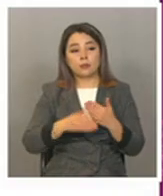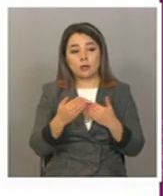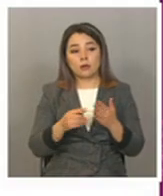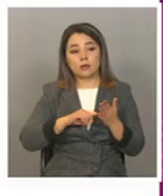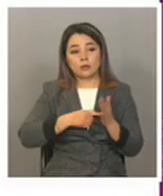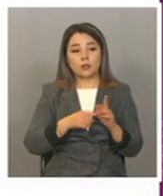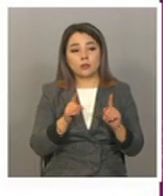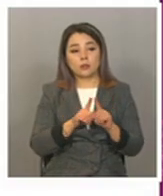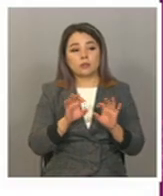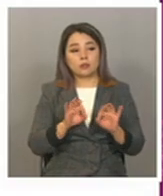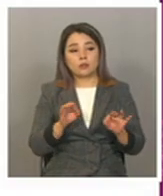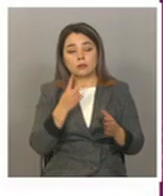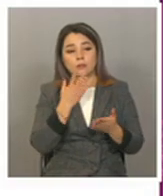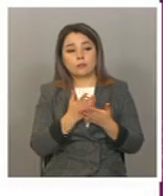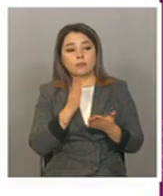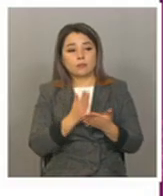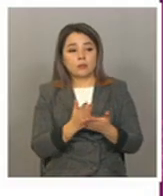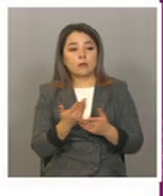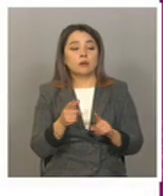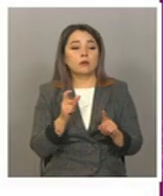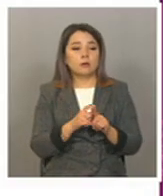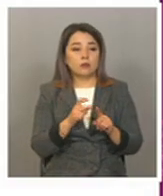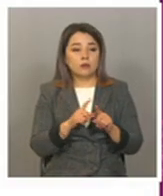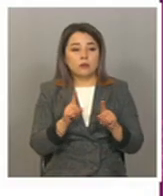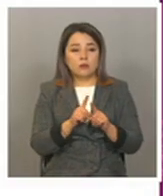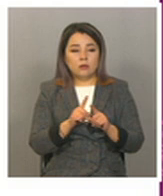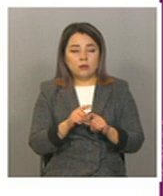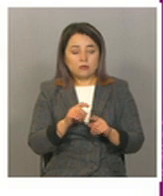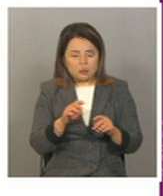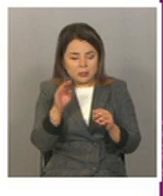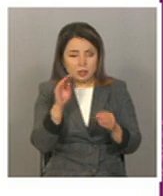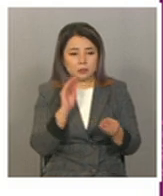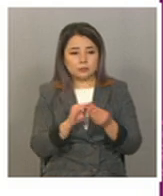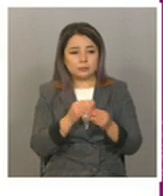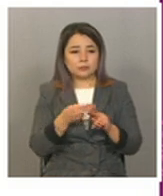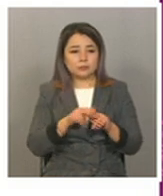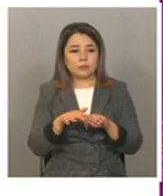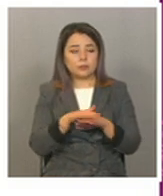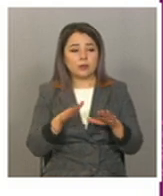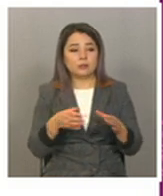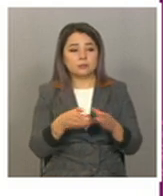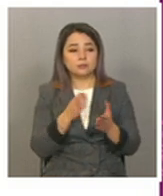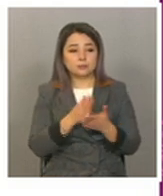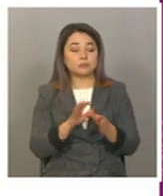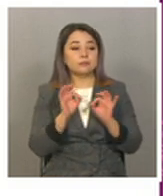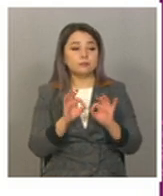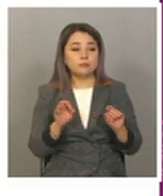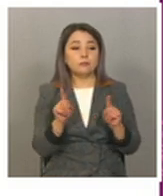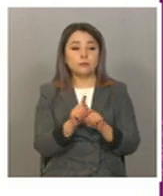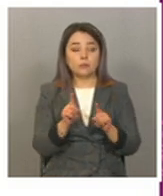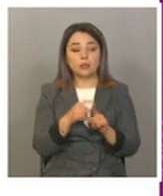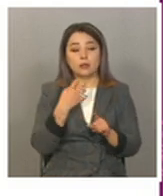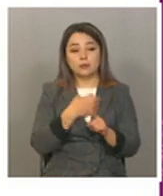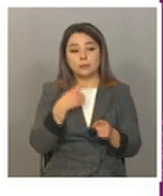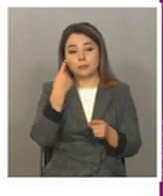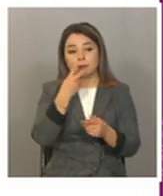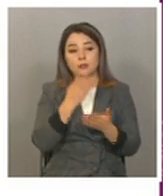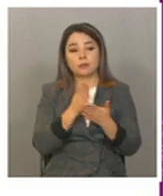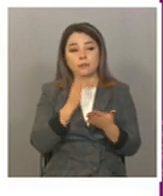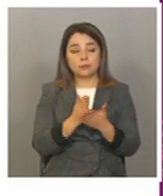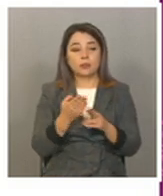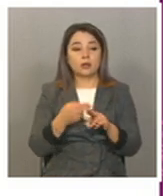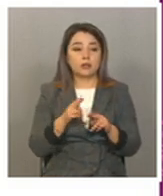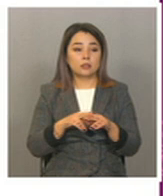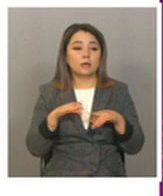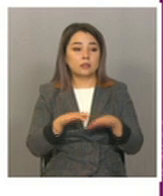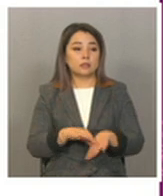жағынан айқындап тұратын сөйлемнің тұрлаусыз мүшесі. Пысықтауыштың негізгі белгілері.